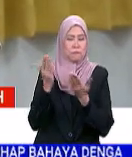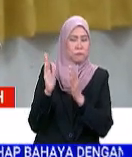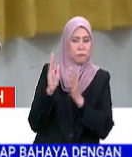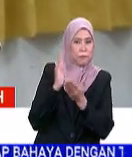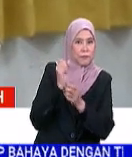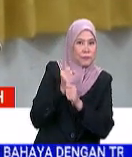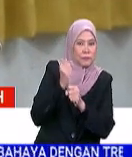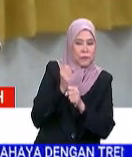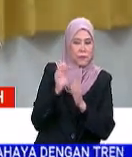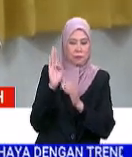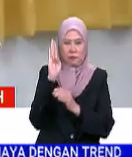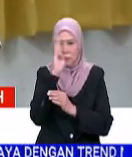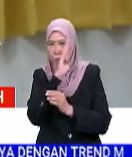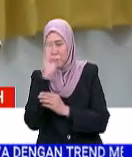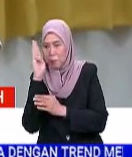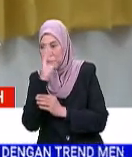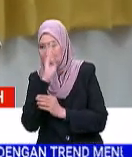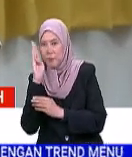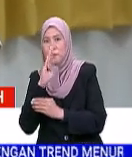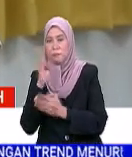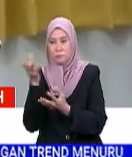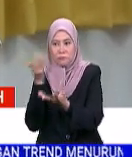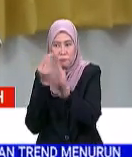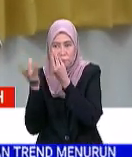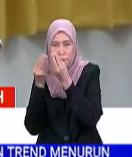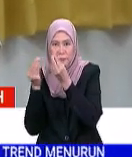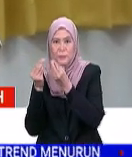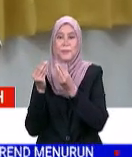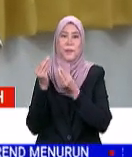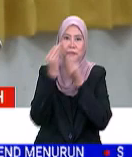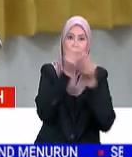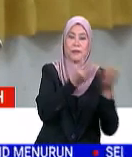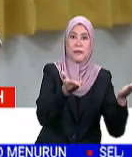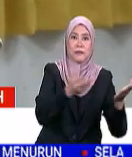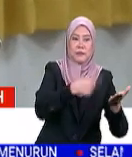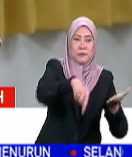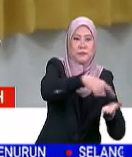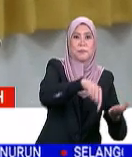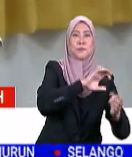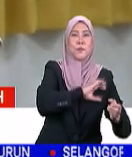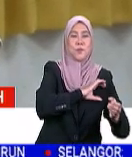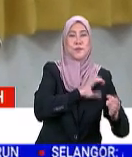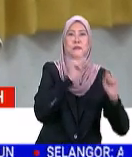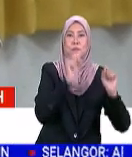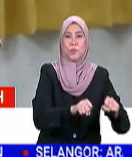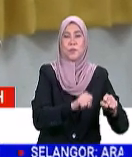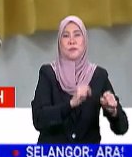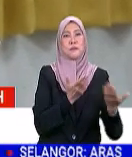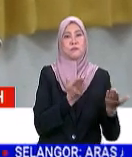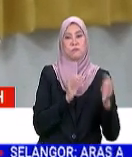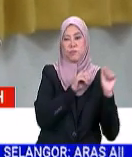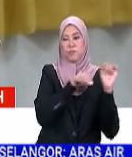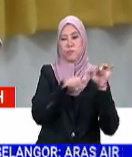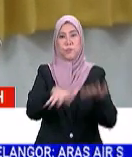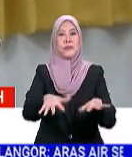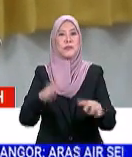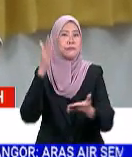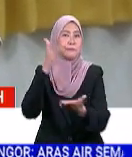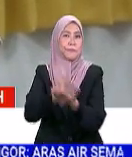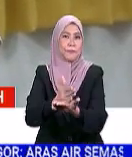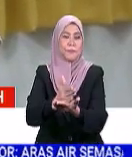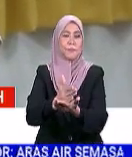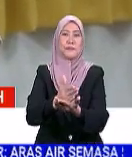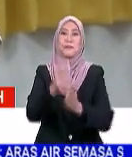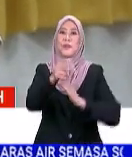kejer isikan inilah yang membawa kepada kejayaan kejayaan besar membentuk ras penyelundupan